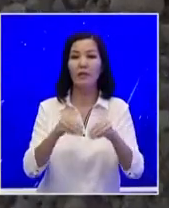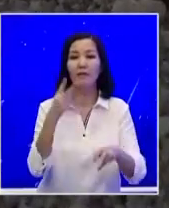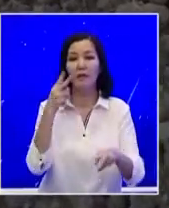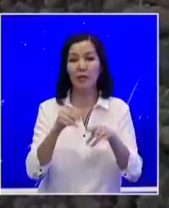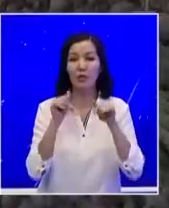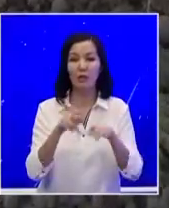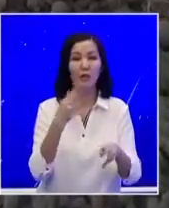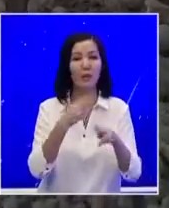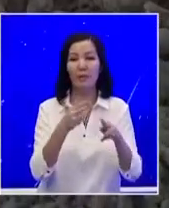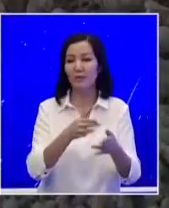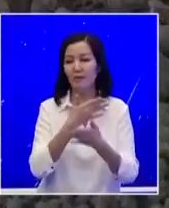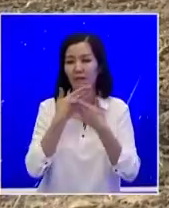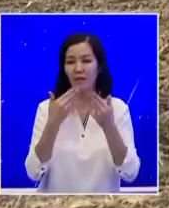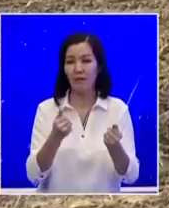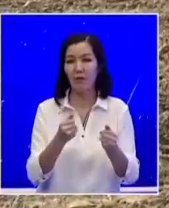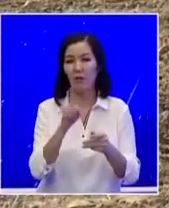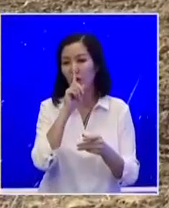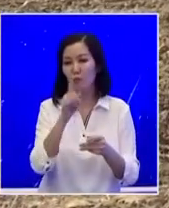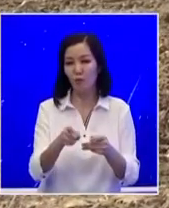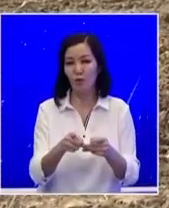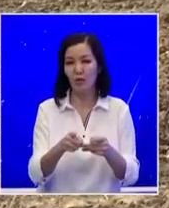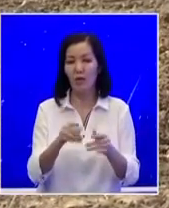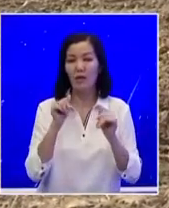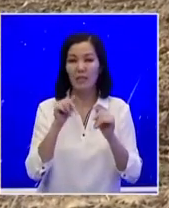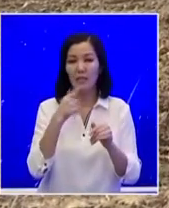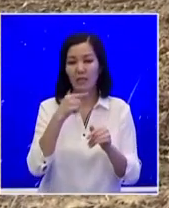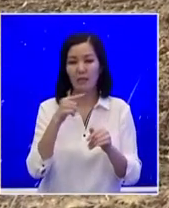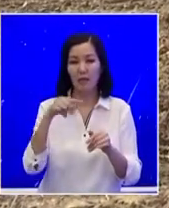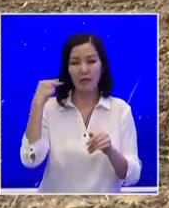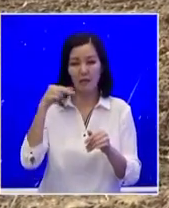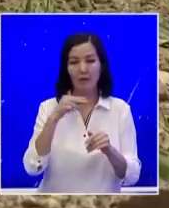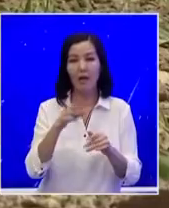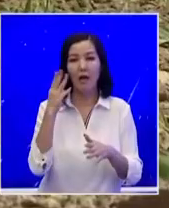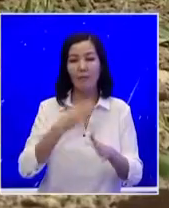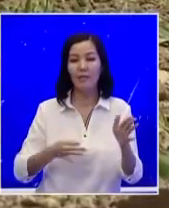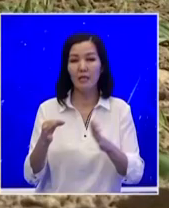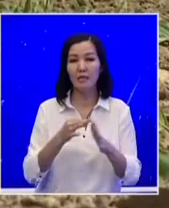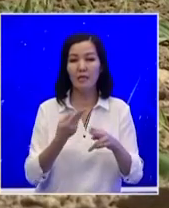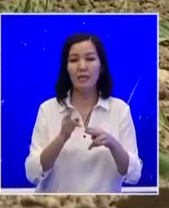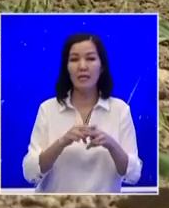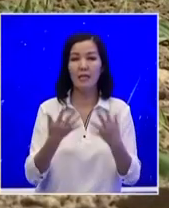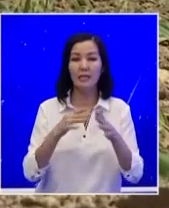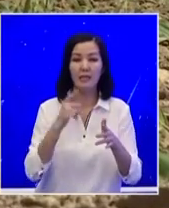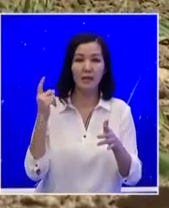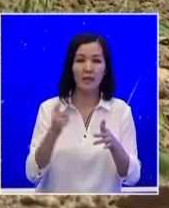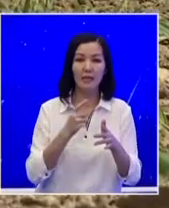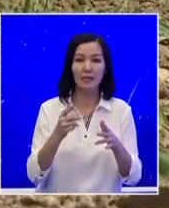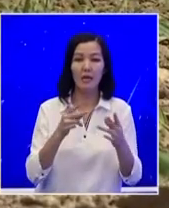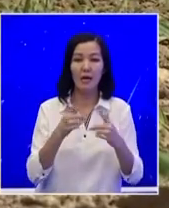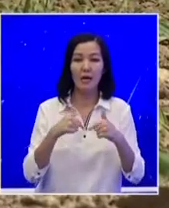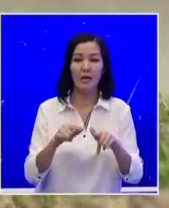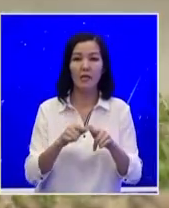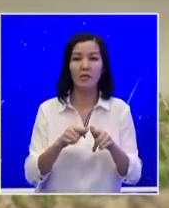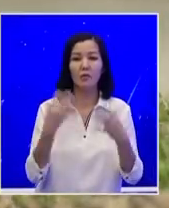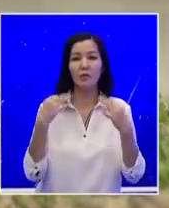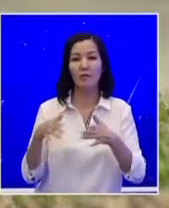Никаких препятствий здесь нет и не будет, заверил глава государства. В Алматинской области для сельских тружеников организованы